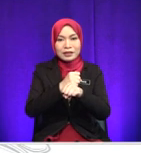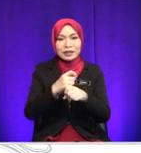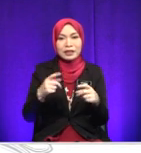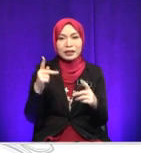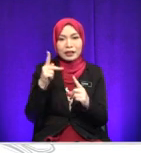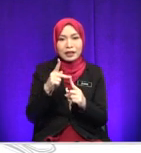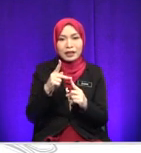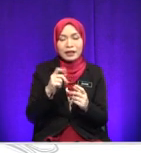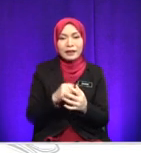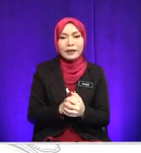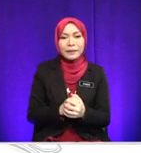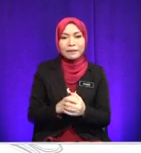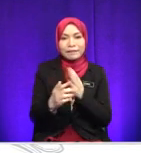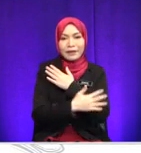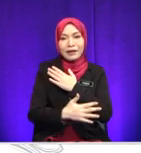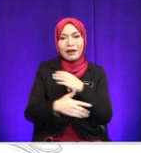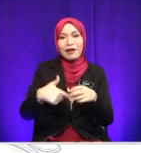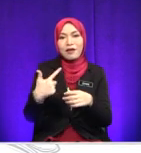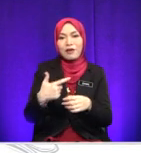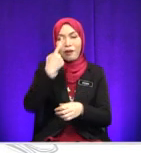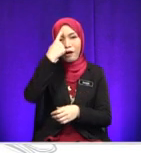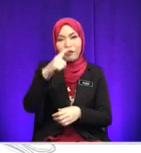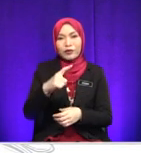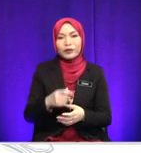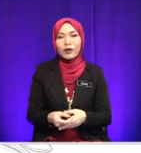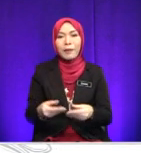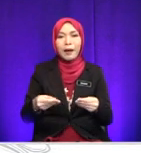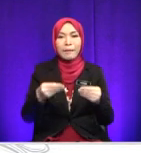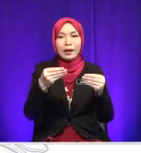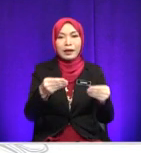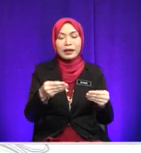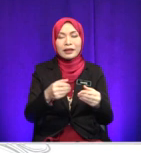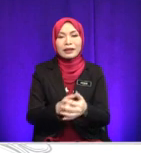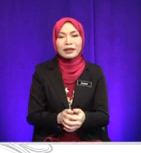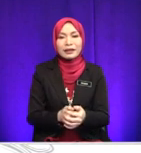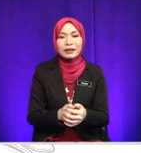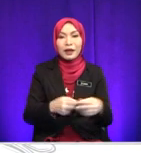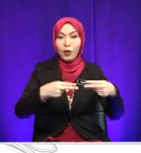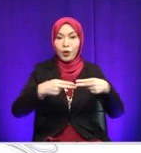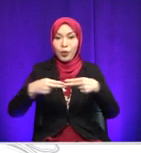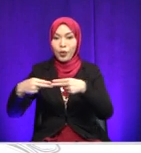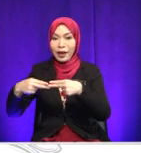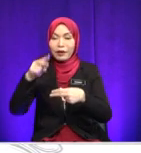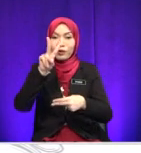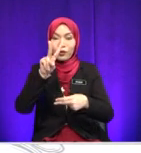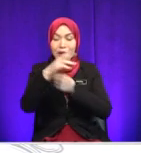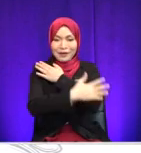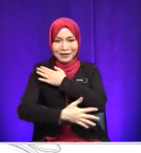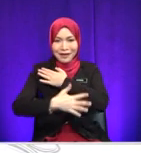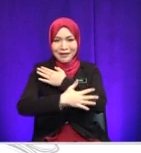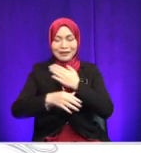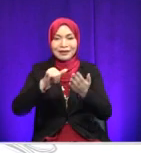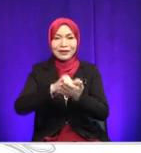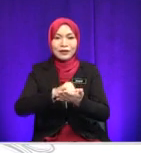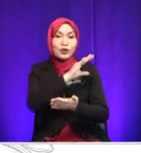akan memberi tumpuan untuk memperkukuh kerjasama sedia ada yang memberi manfaat kepada Malaysia dan kedua-dua negara tersebut serta